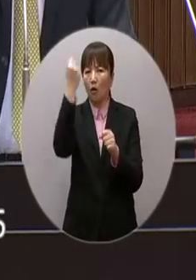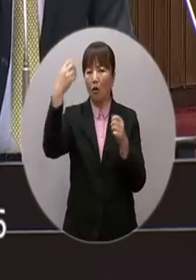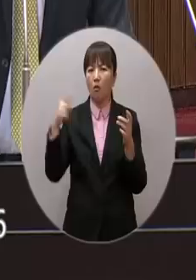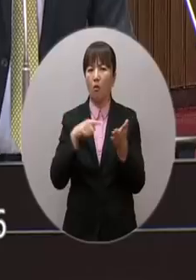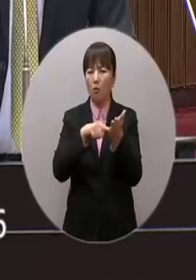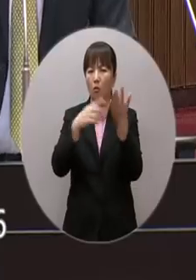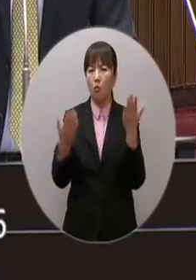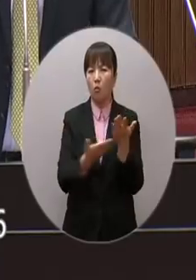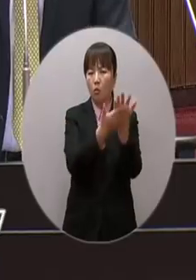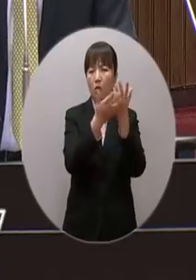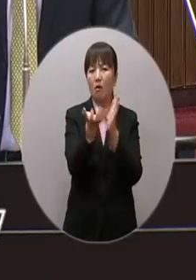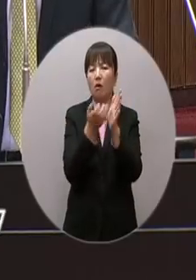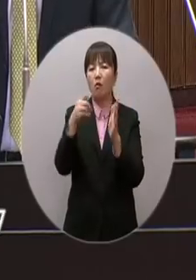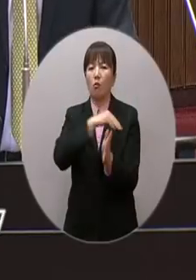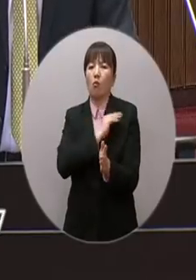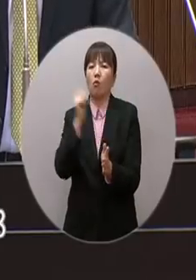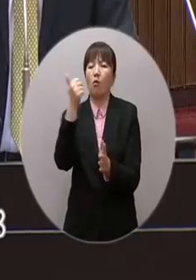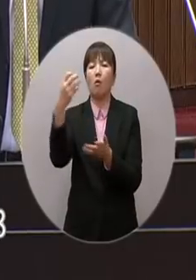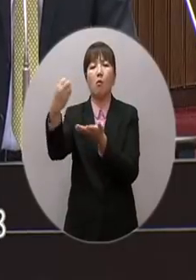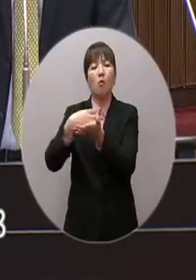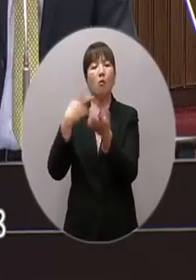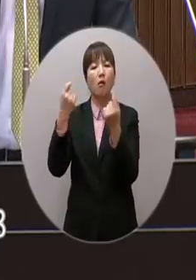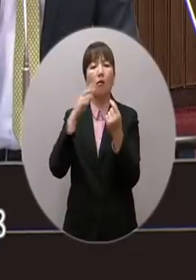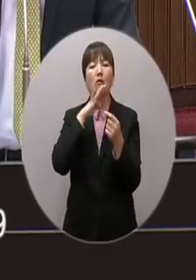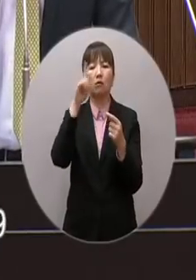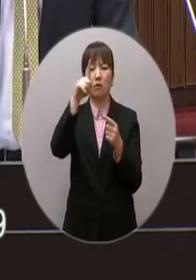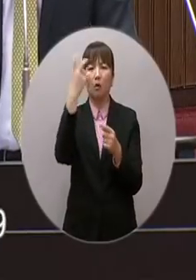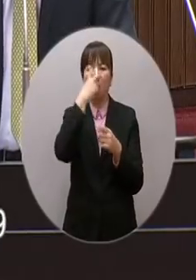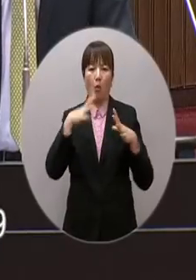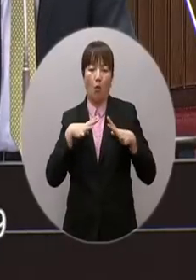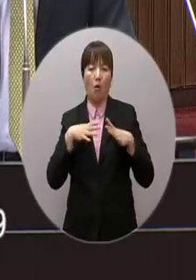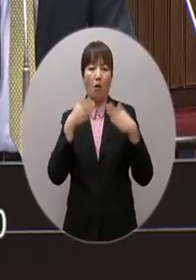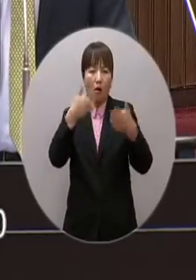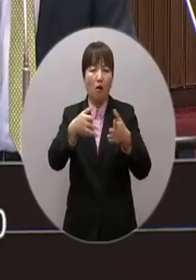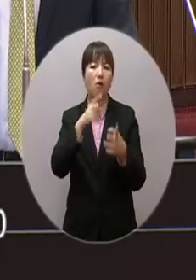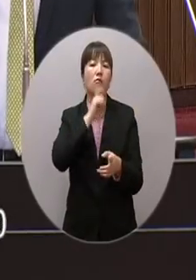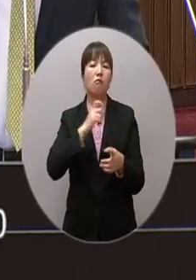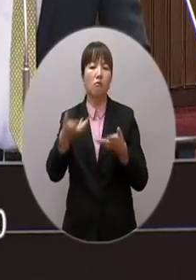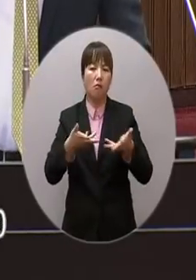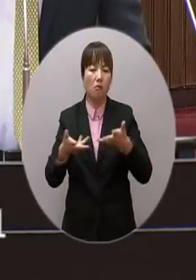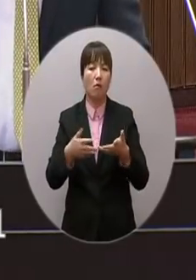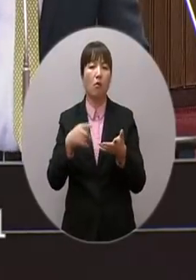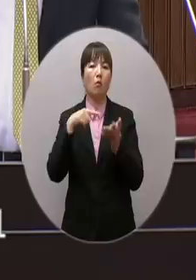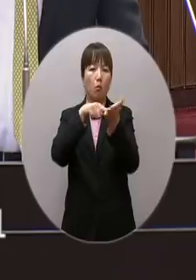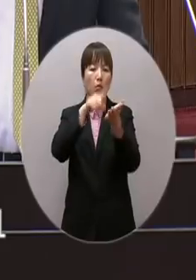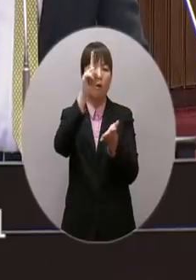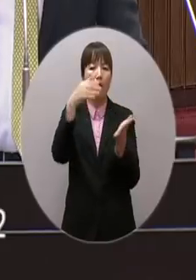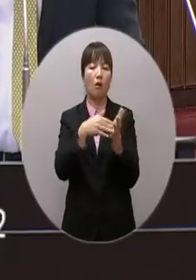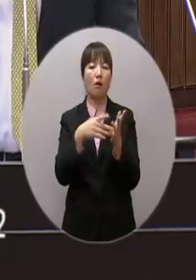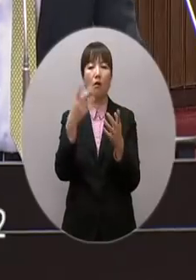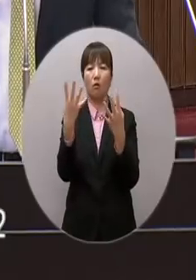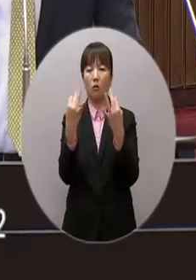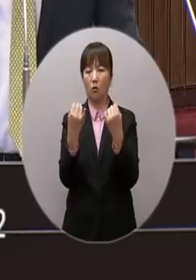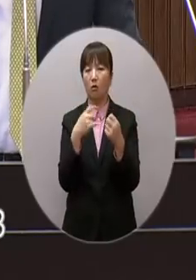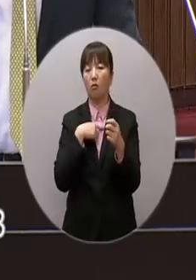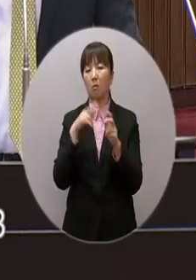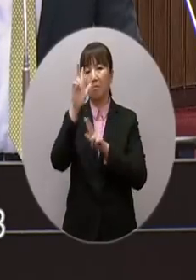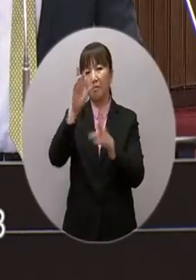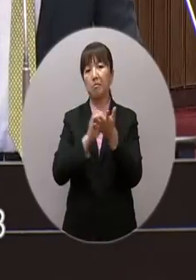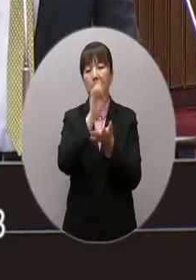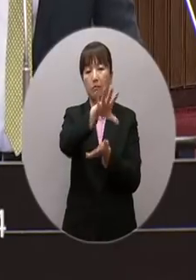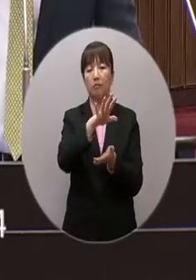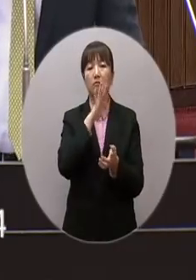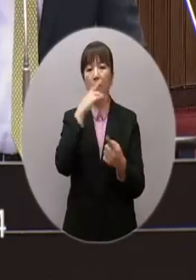的，如同邱部长刚刚所讲的，就一个检察官涉及到性交易，他的数字，我老实跟院长报